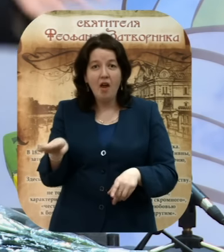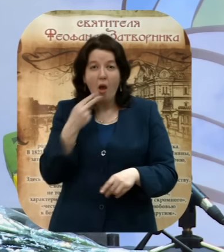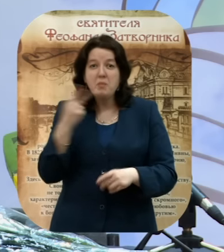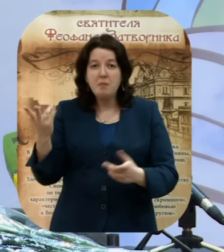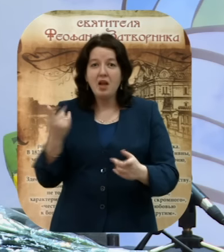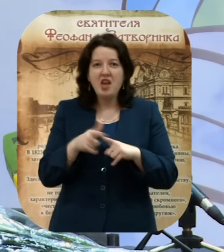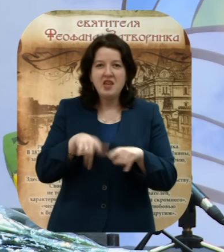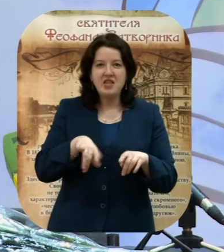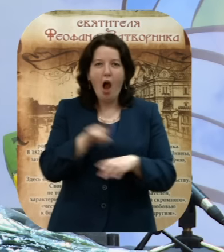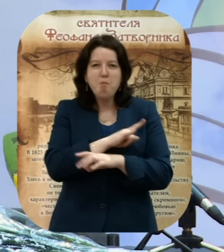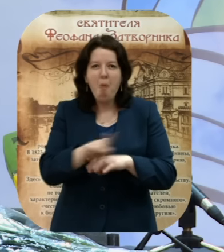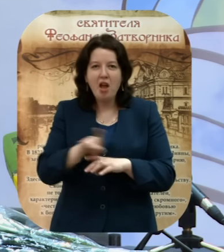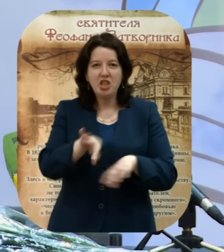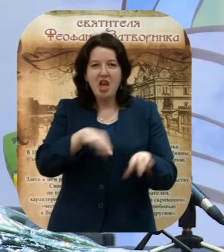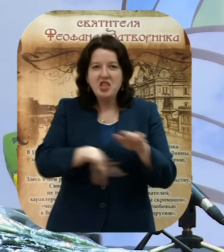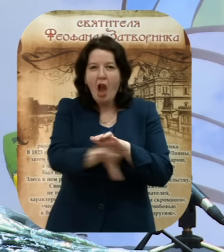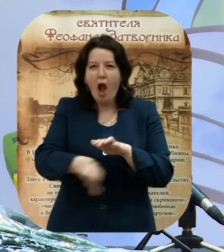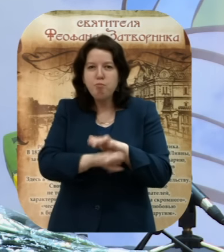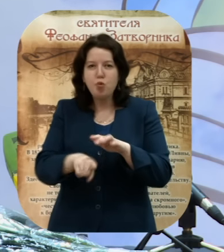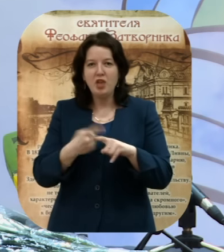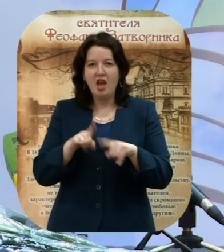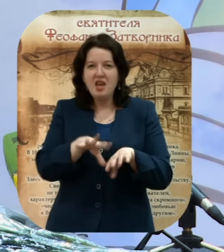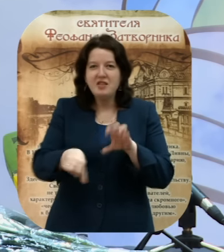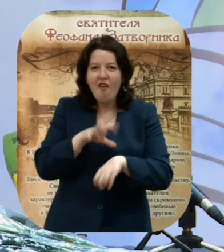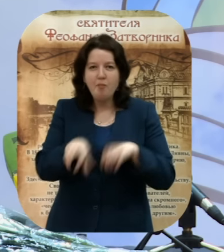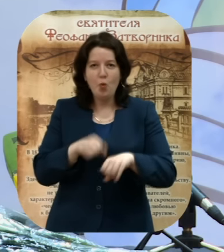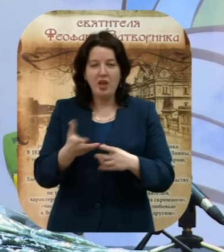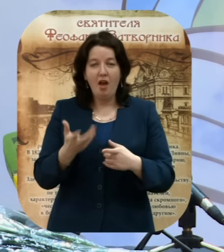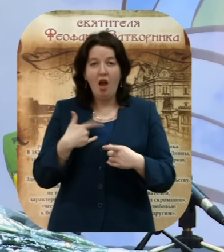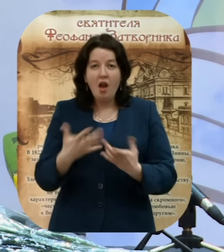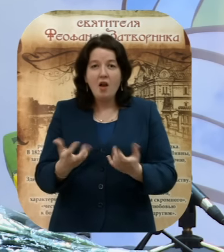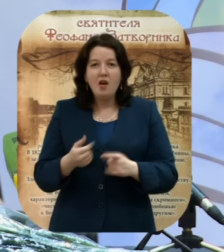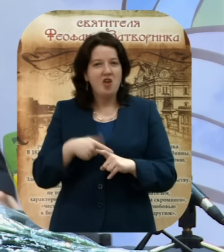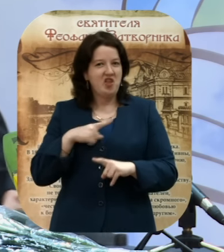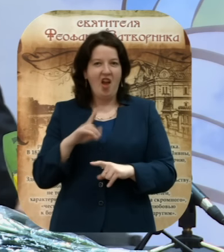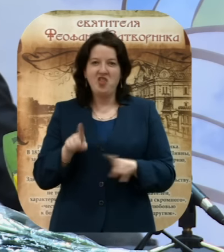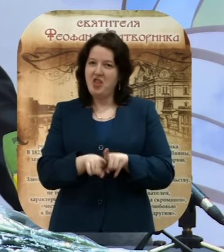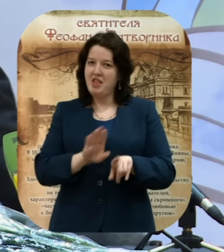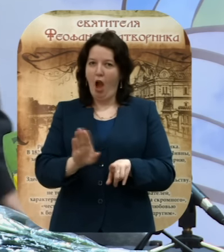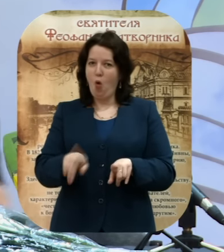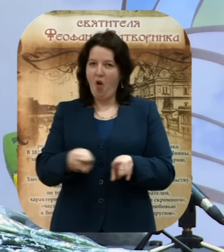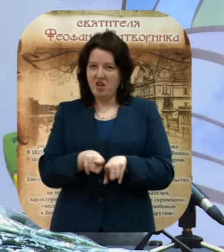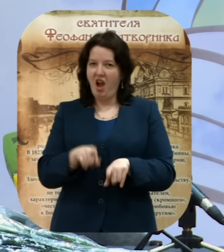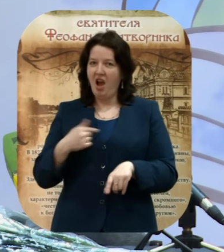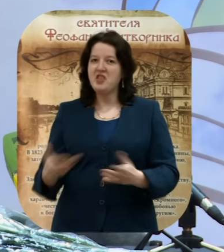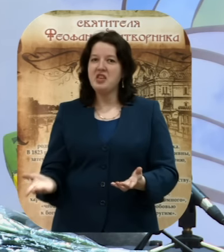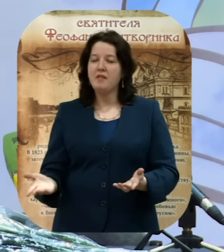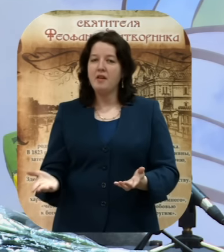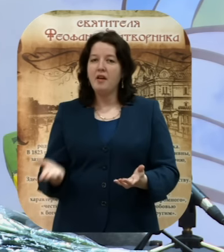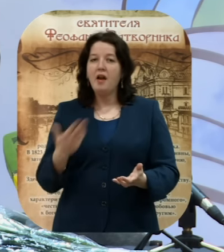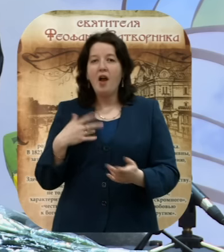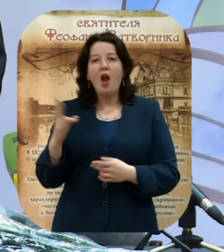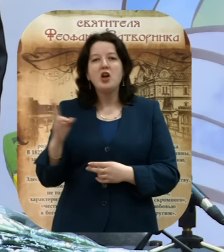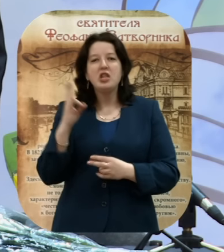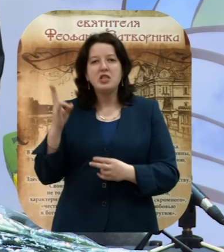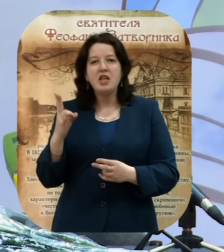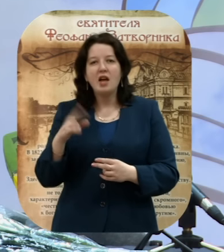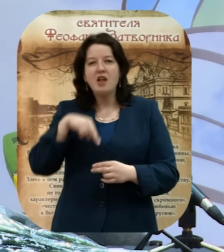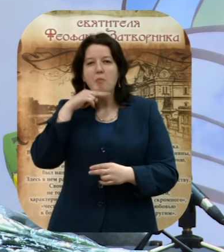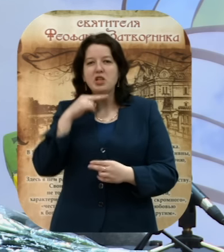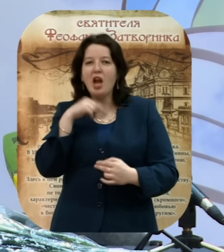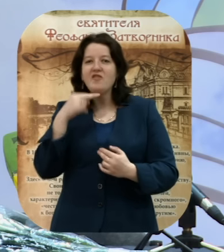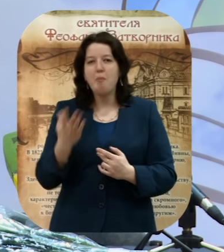эти хапуги, эти прихватизаторы. Я не такой, как они. Христианство обращает